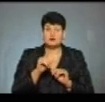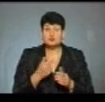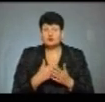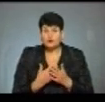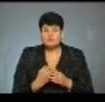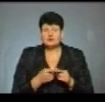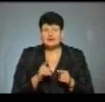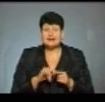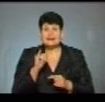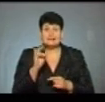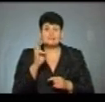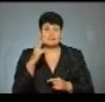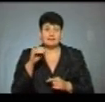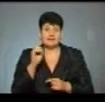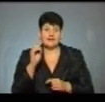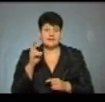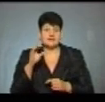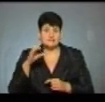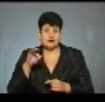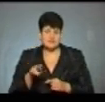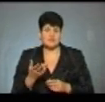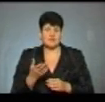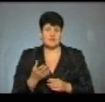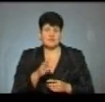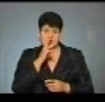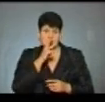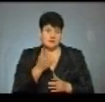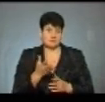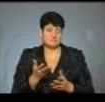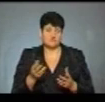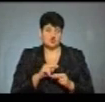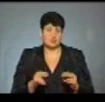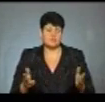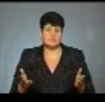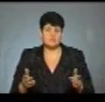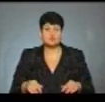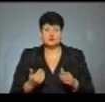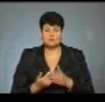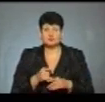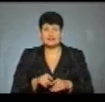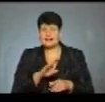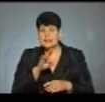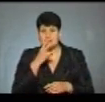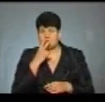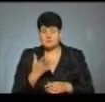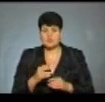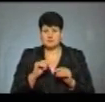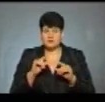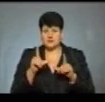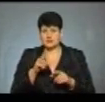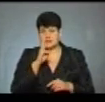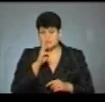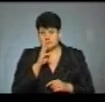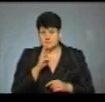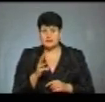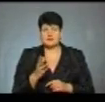фактично індексація заробітної плати для вчителів. Знову ж таки, не передбачено підвищення